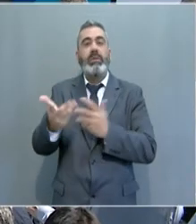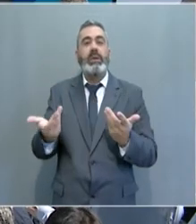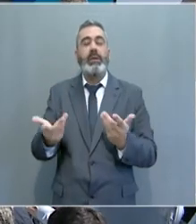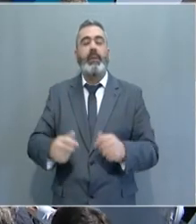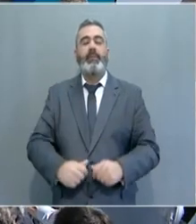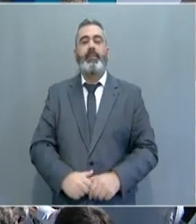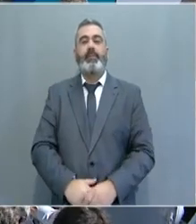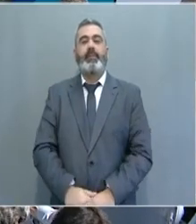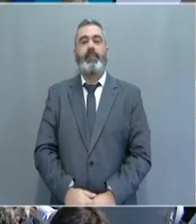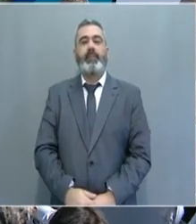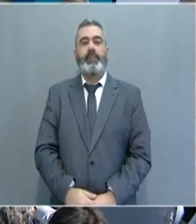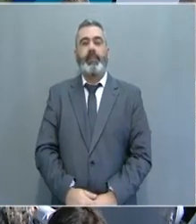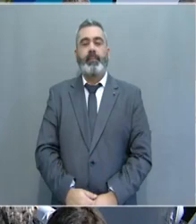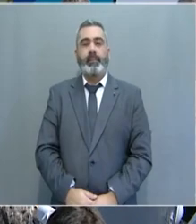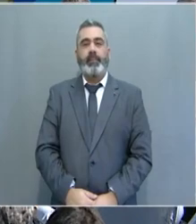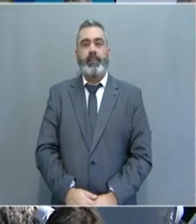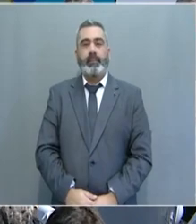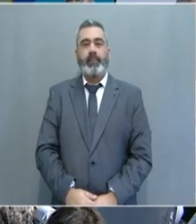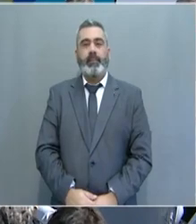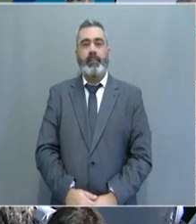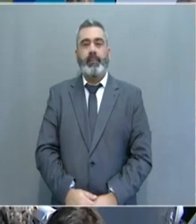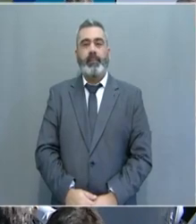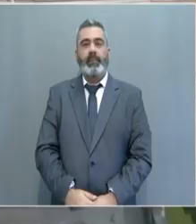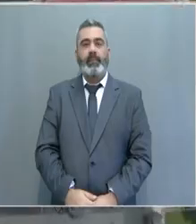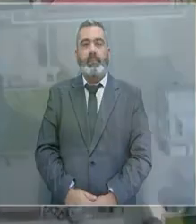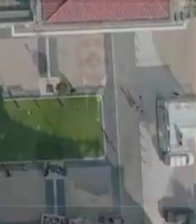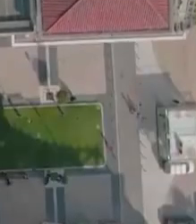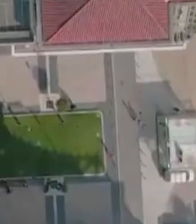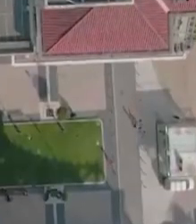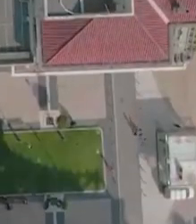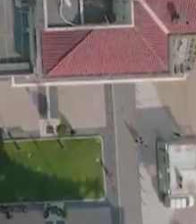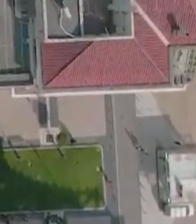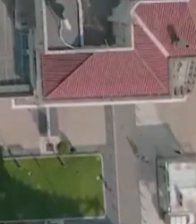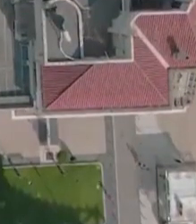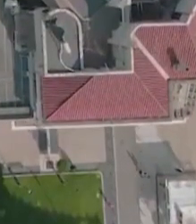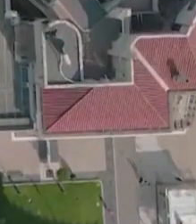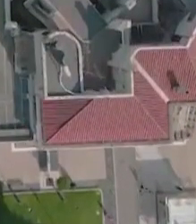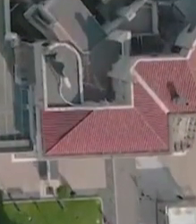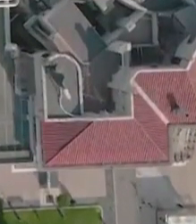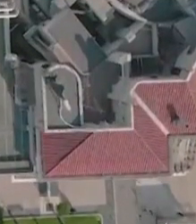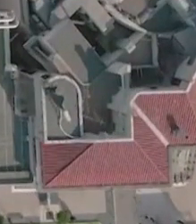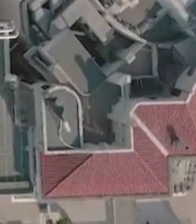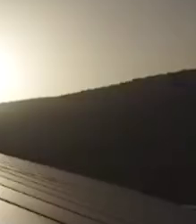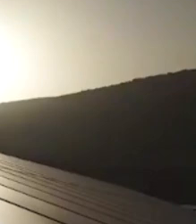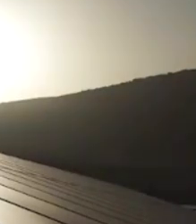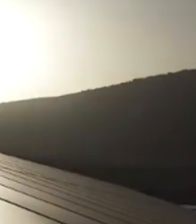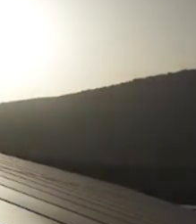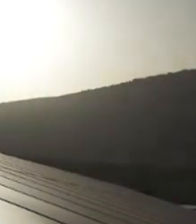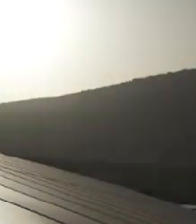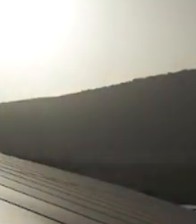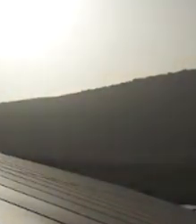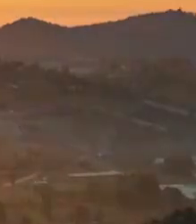Σε έναν κόσμο που δεν σταματά να αλλάζει, οι νέες μεγαλύτερες απαιτήσεις στην ενέργεια φέρνουν νέα δεδομένα.